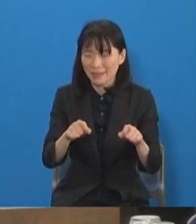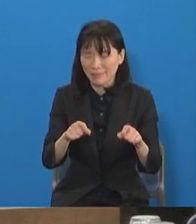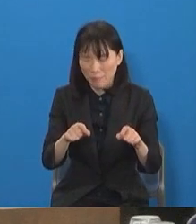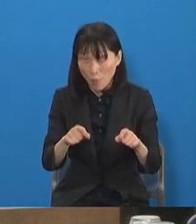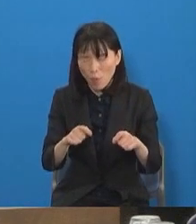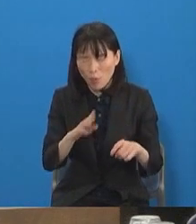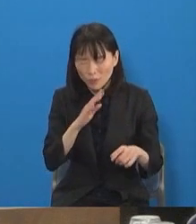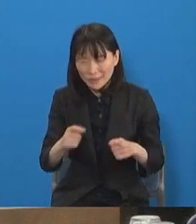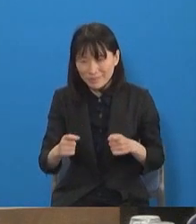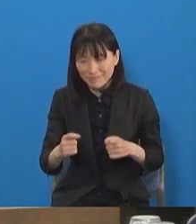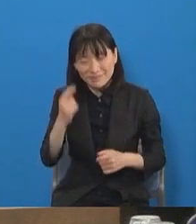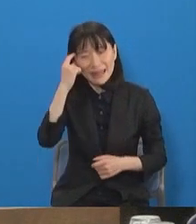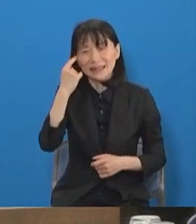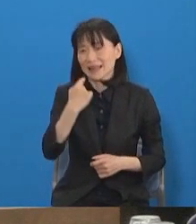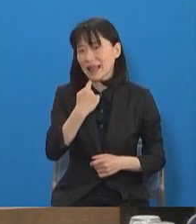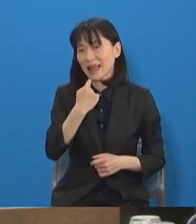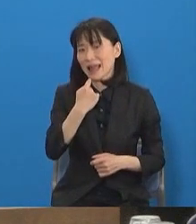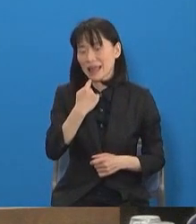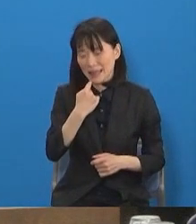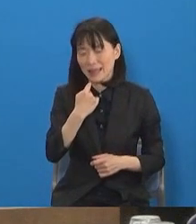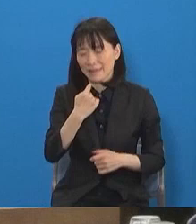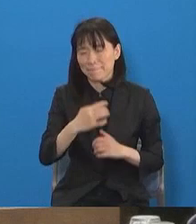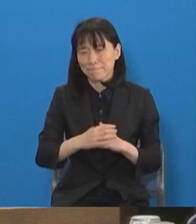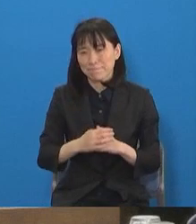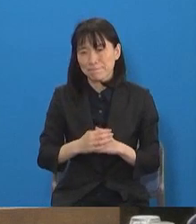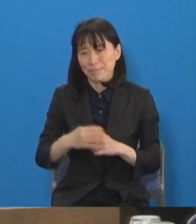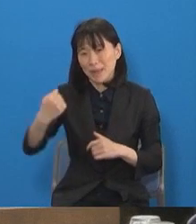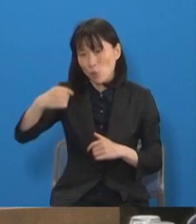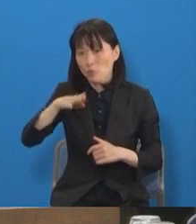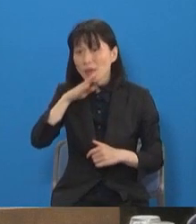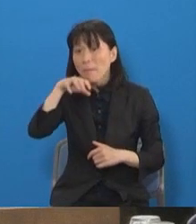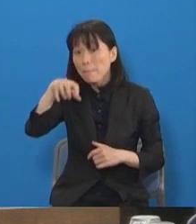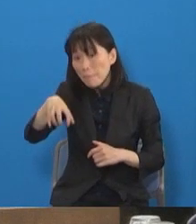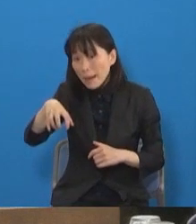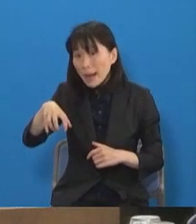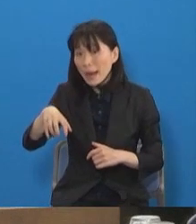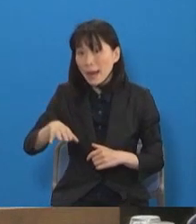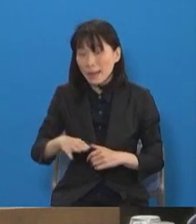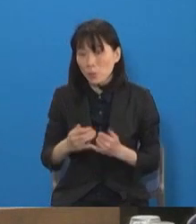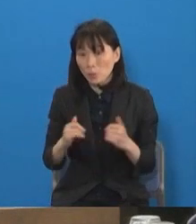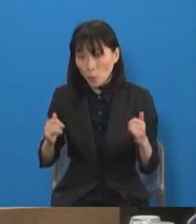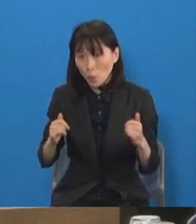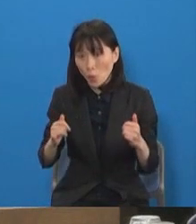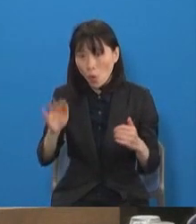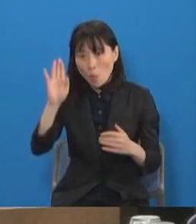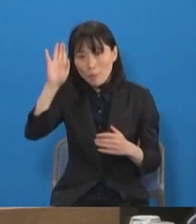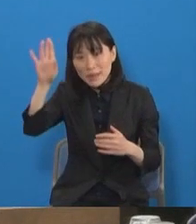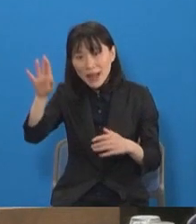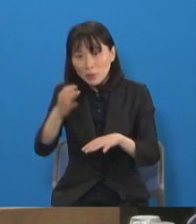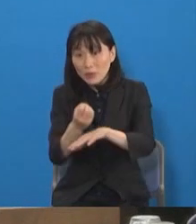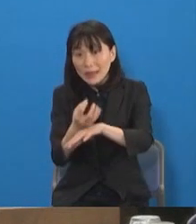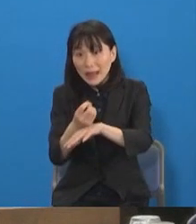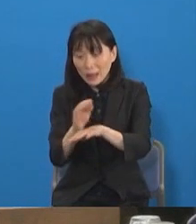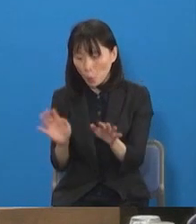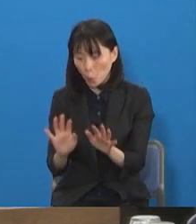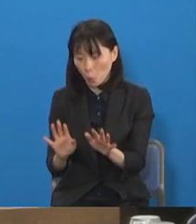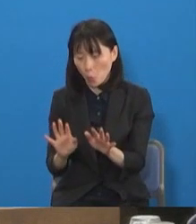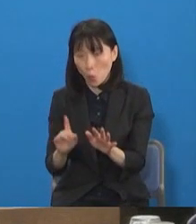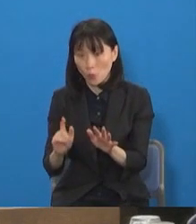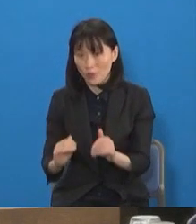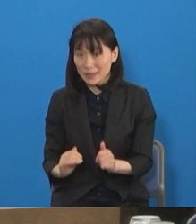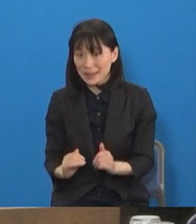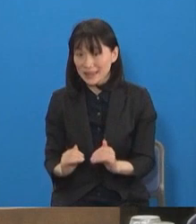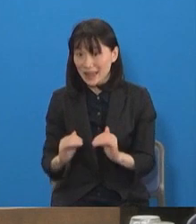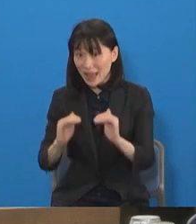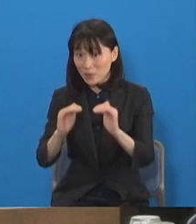ながら勤務をしておりました。教育の現場におられる方は、未来の宝である子どもたちの成長に関